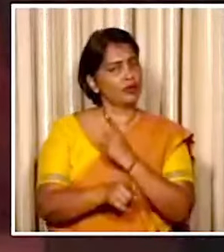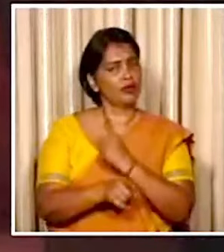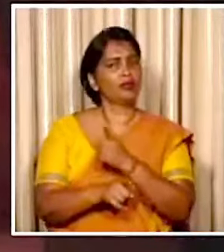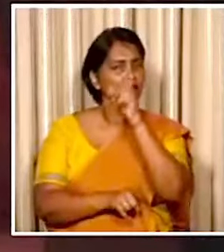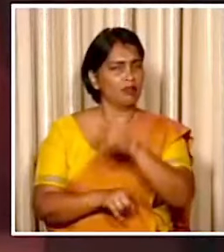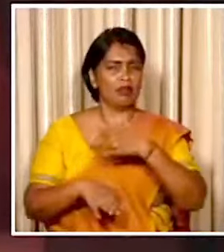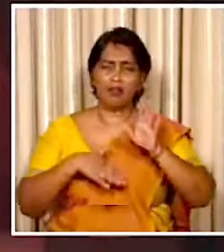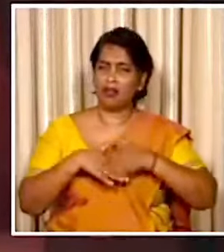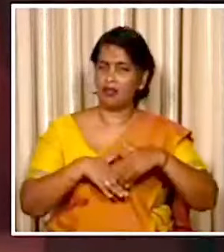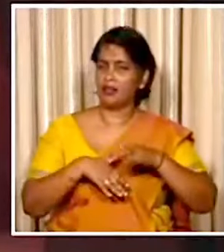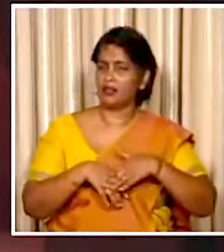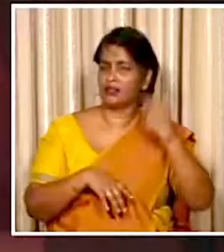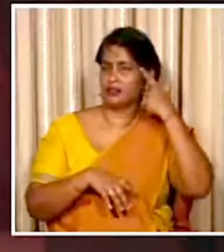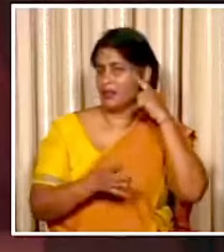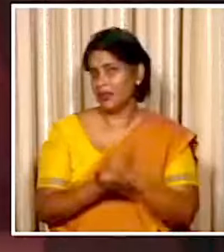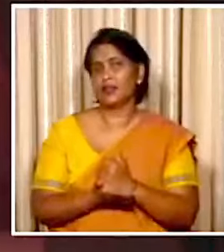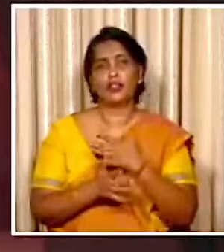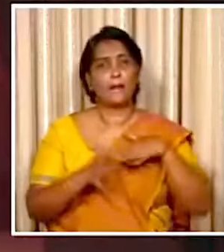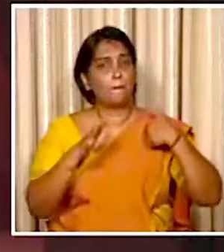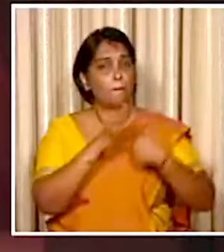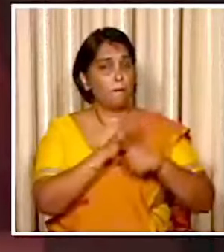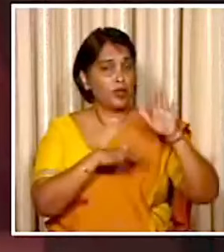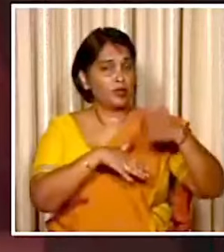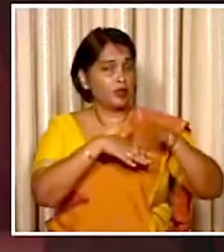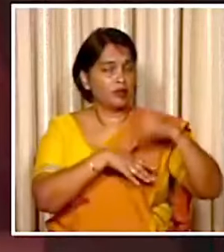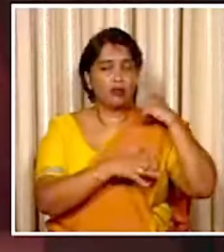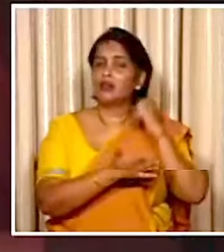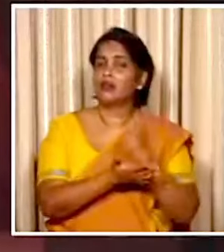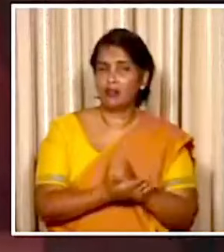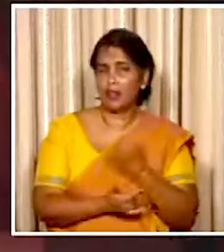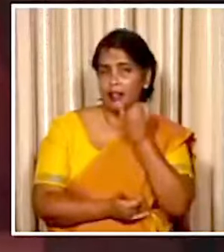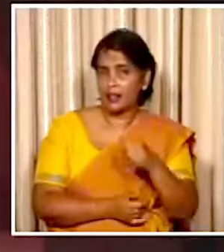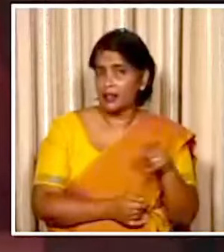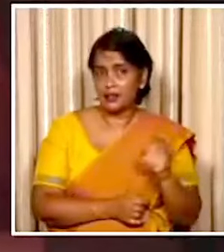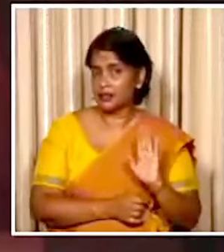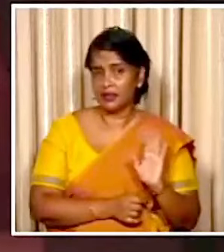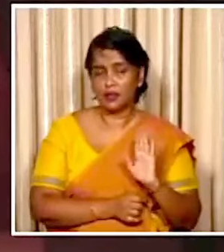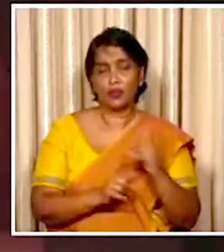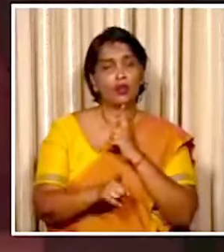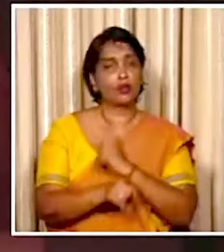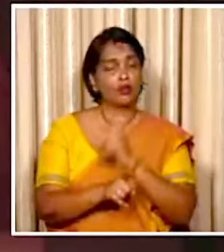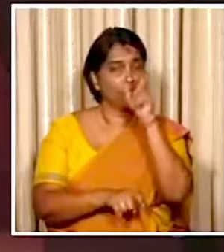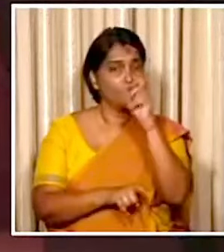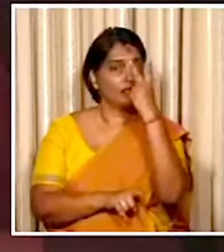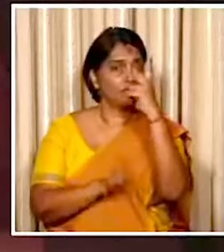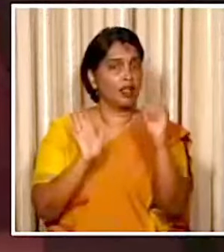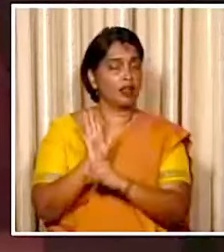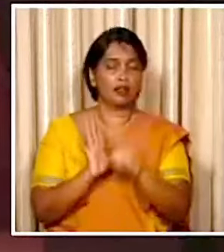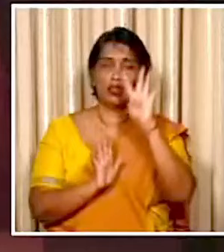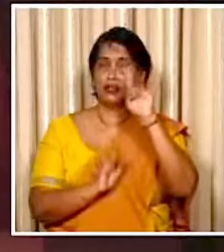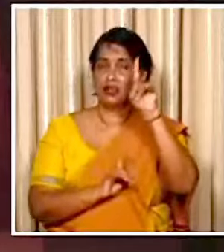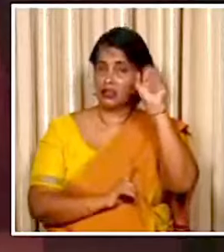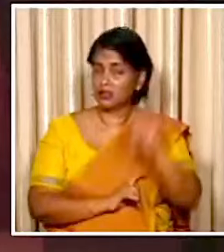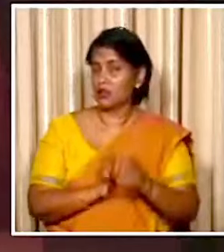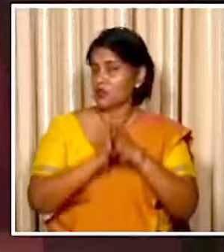විඳින දුක, විදුහල්පතිවරුන් විඳින දුක එසේ මෙසේ ගානක් නෙවෙයි. ගුරුවරු 241,000කට වැඩි